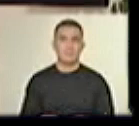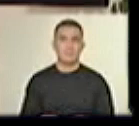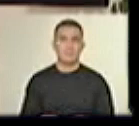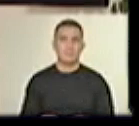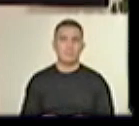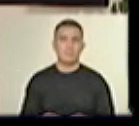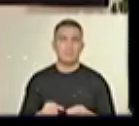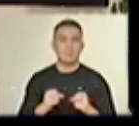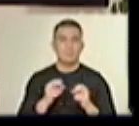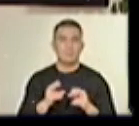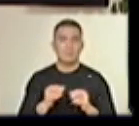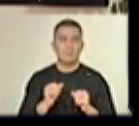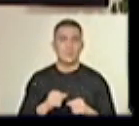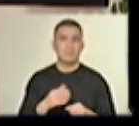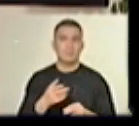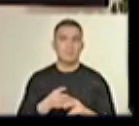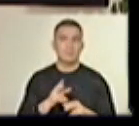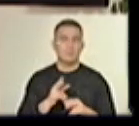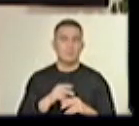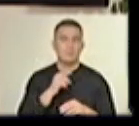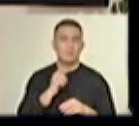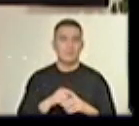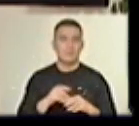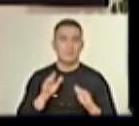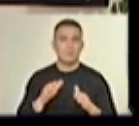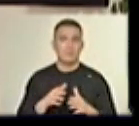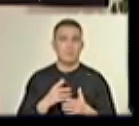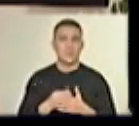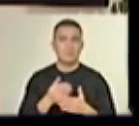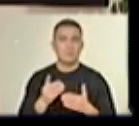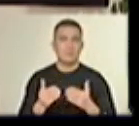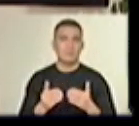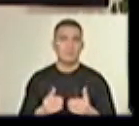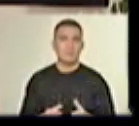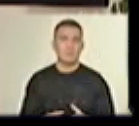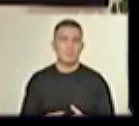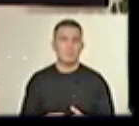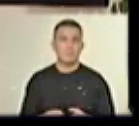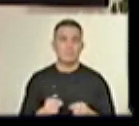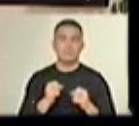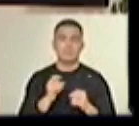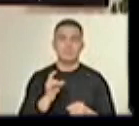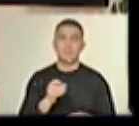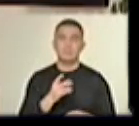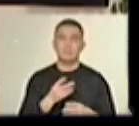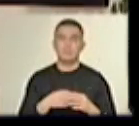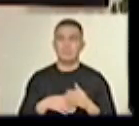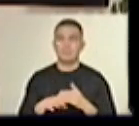Как журавль оказался в середине болота? Раз пошла